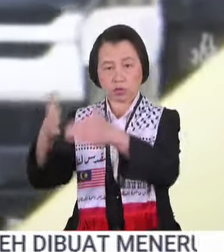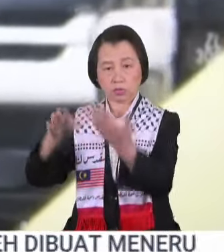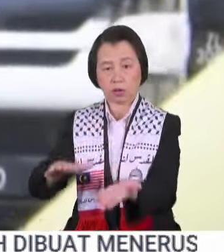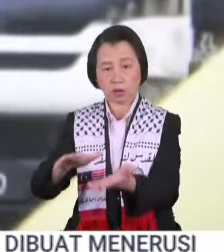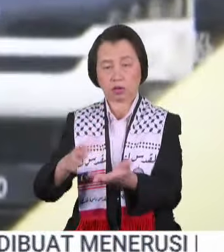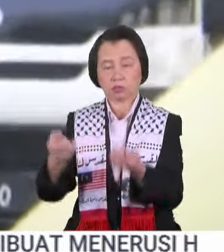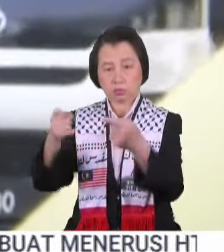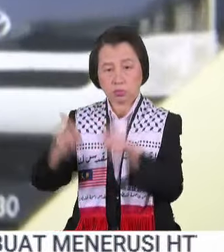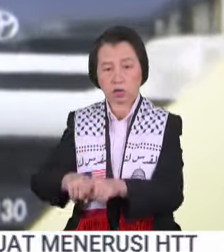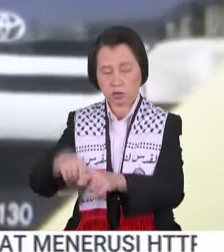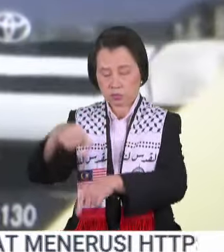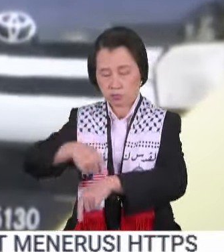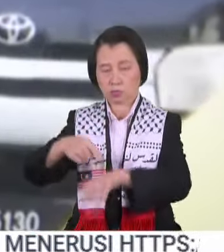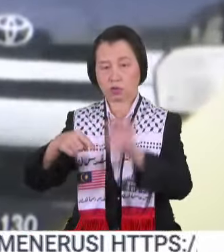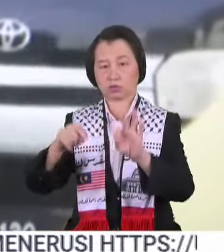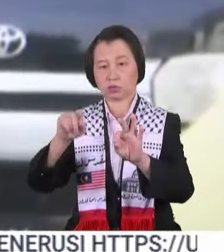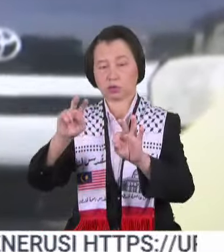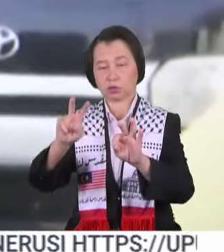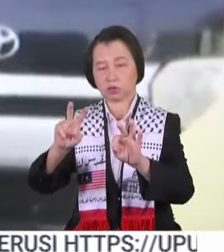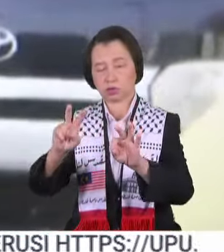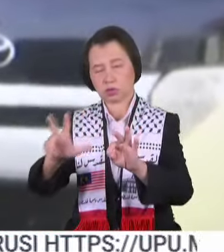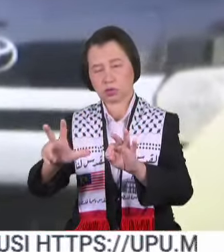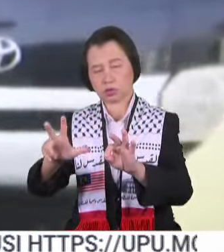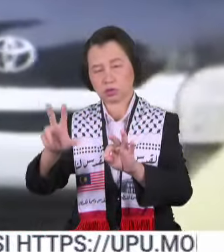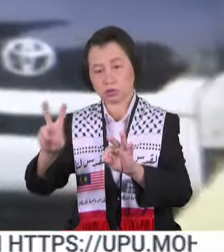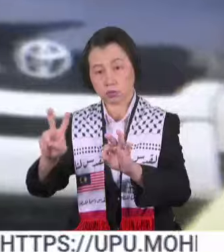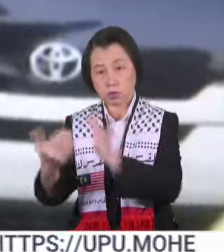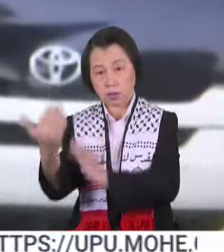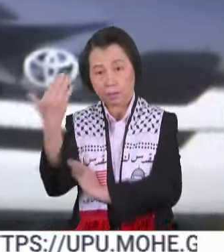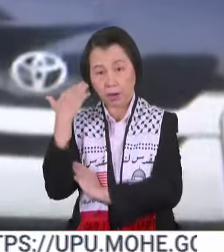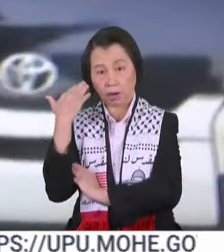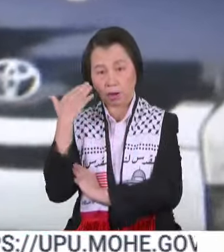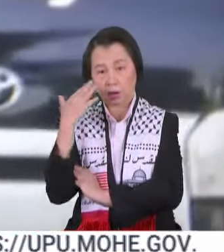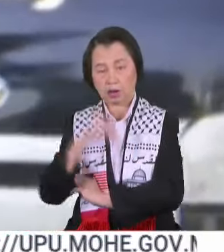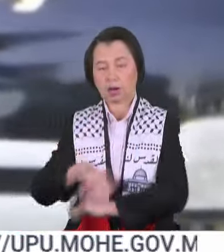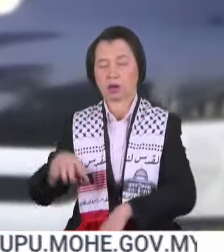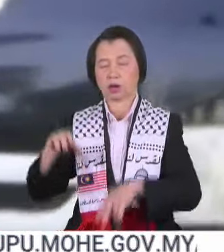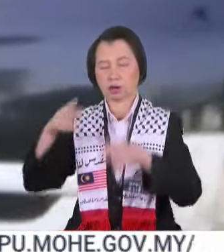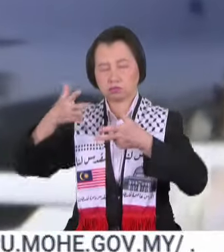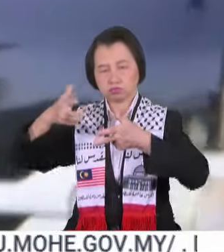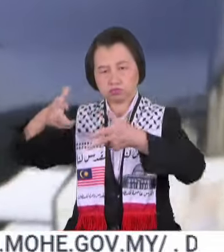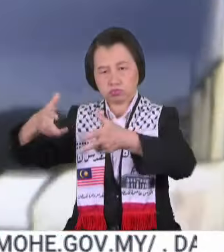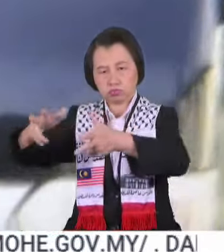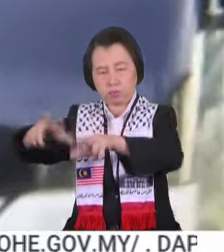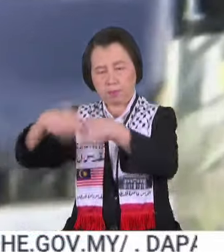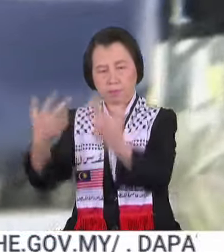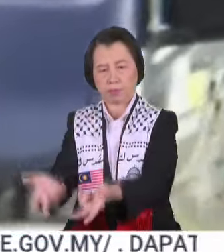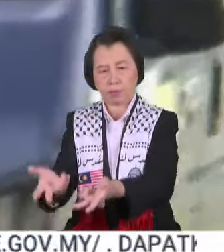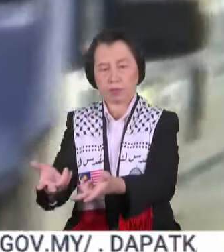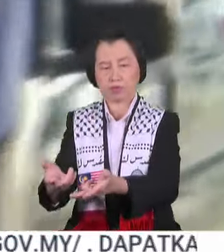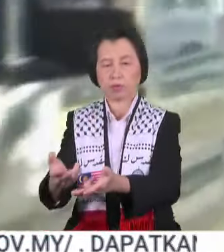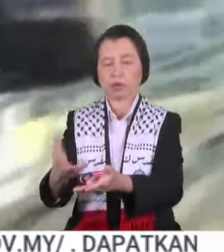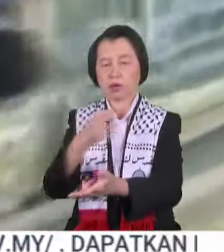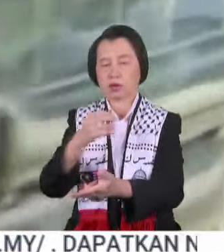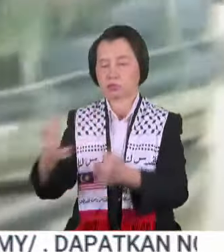dalam kejadian pada pukul 9.32 pagi yang melibatkan 7 kru helikopter operasi maritim